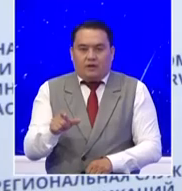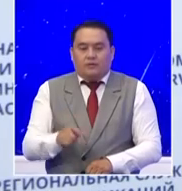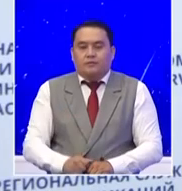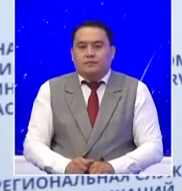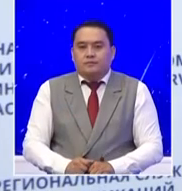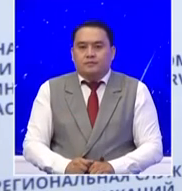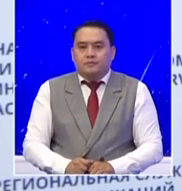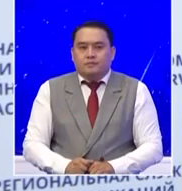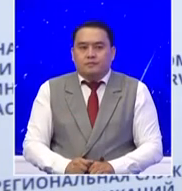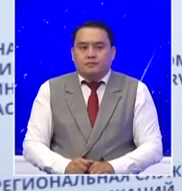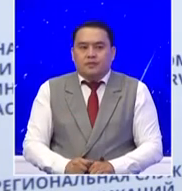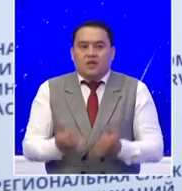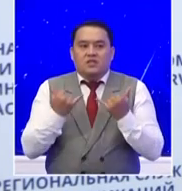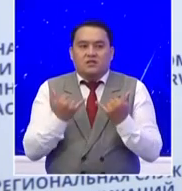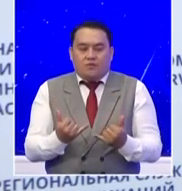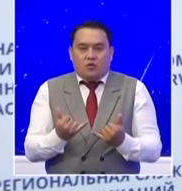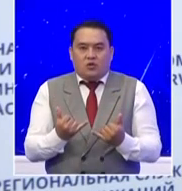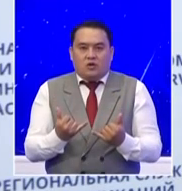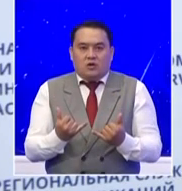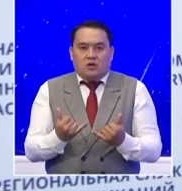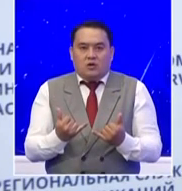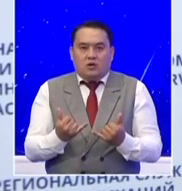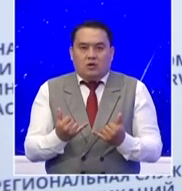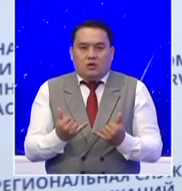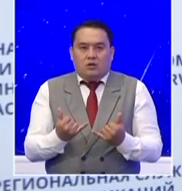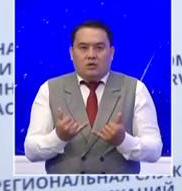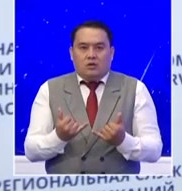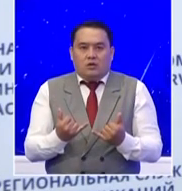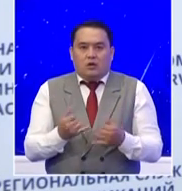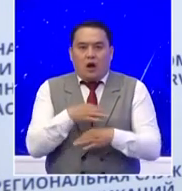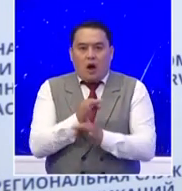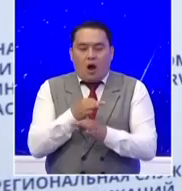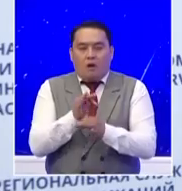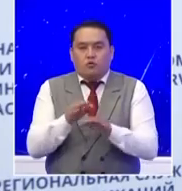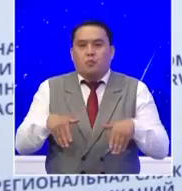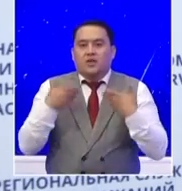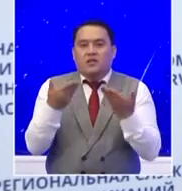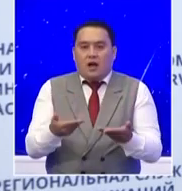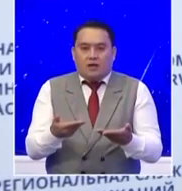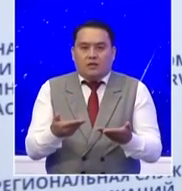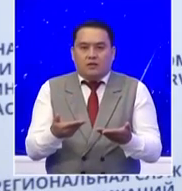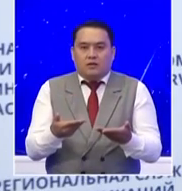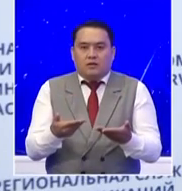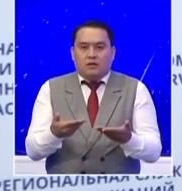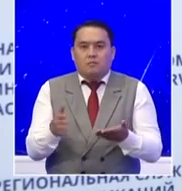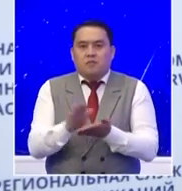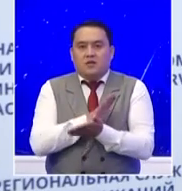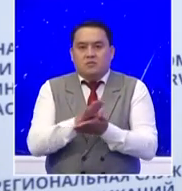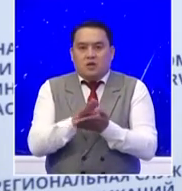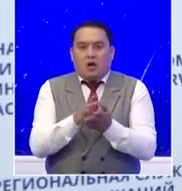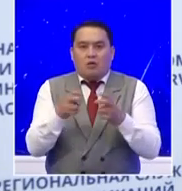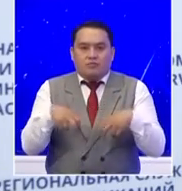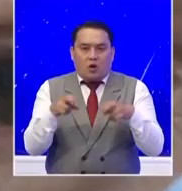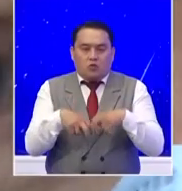пациентов. На сегодняшний день, значит, лаборатория «Олимп» предлагает бесплатное